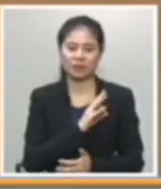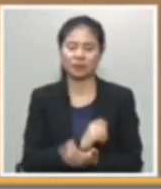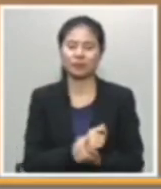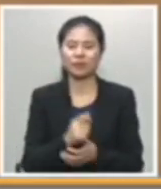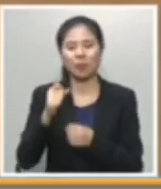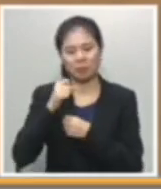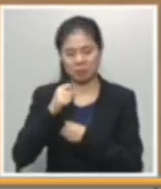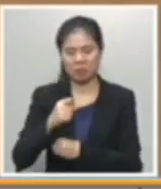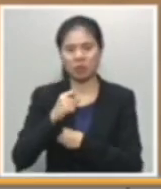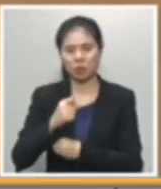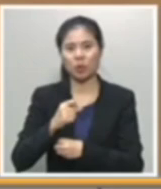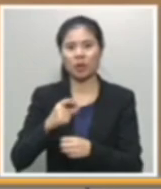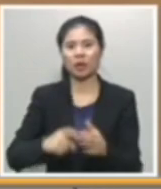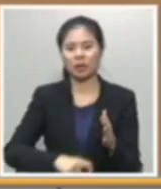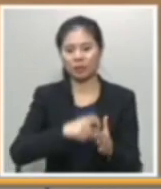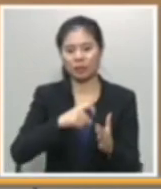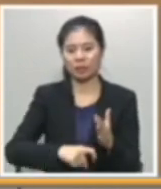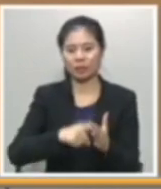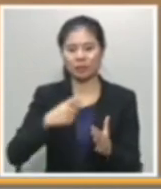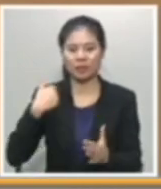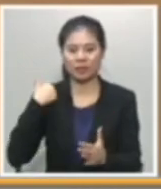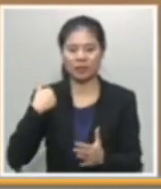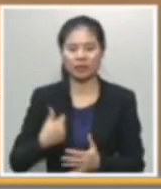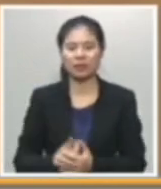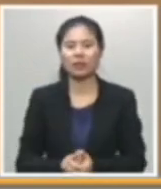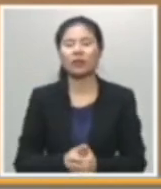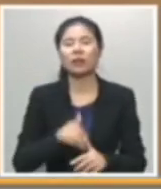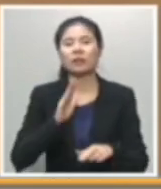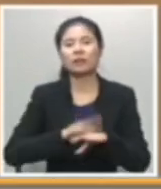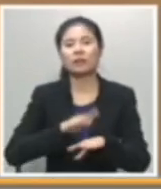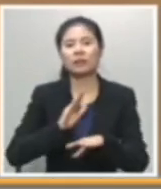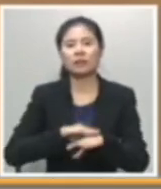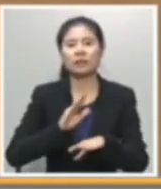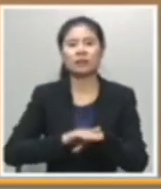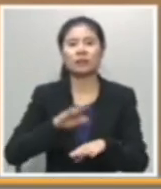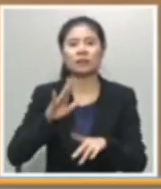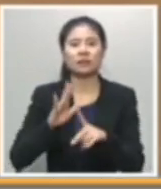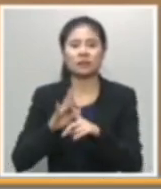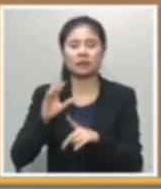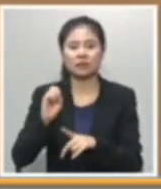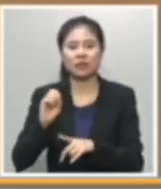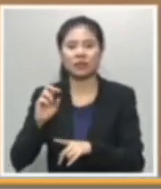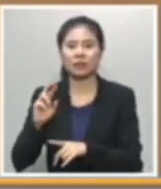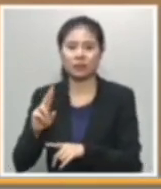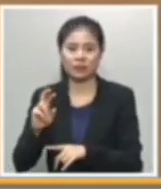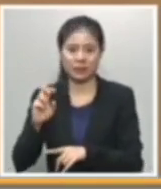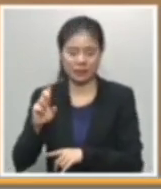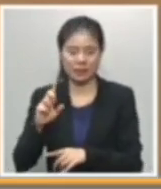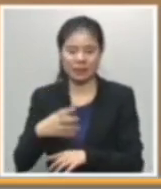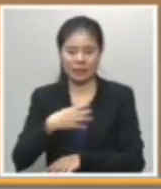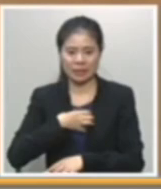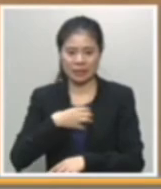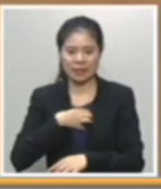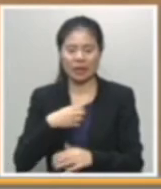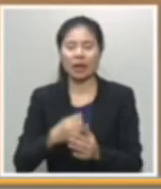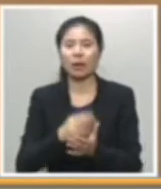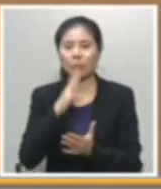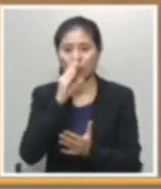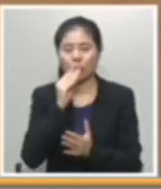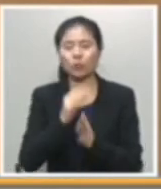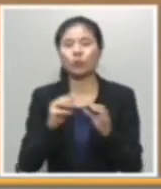ะนั้นผมขอเตือนท่านเสรีพิสุทธิ์อีกครั้งหนึ่งว่าอยากให้ท่านเข้าสู่เนื้อหาส